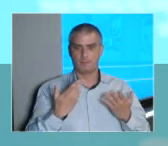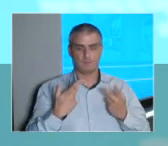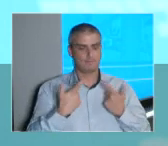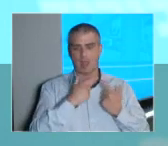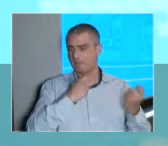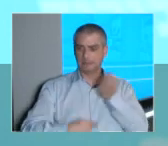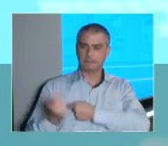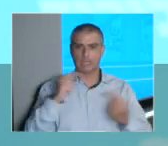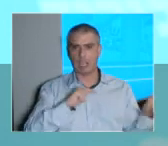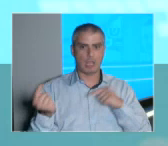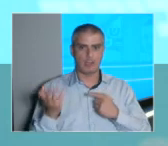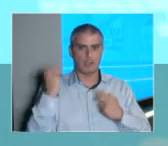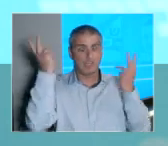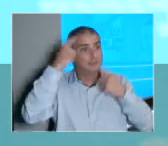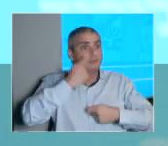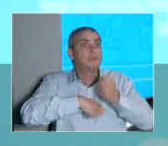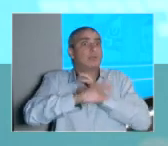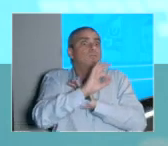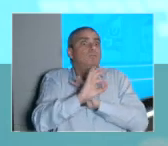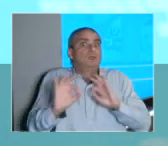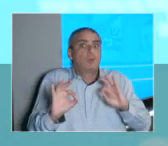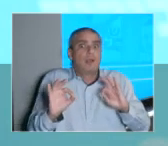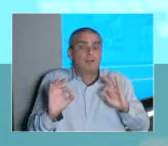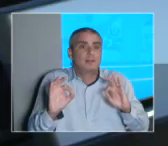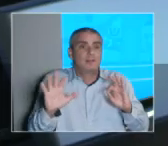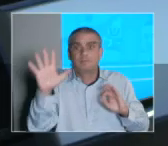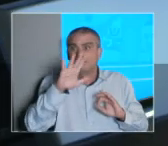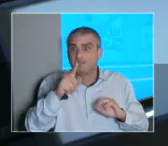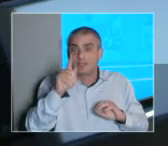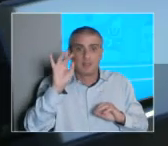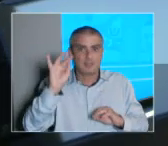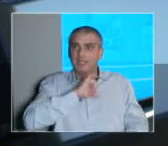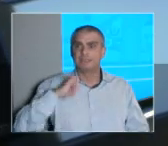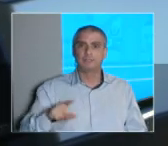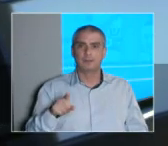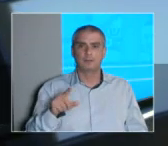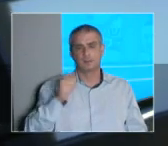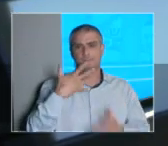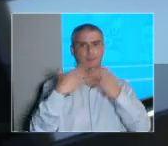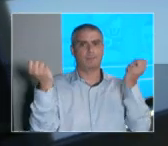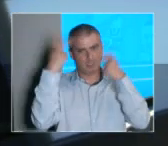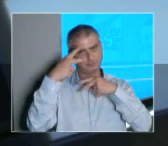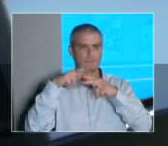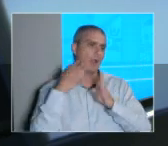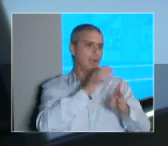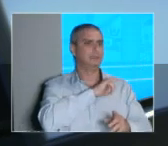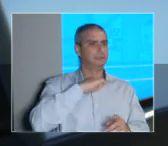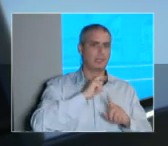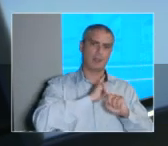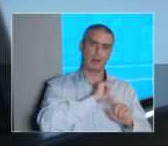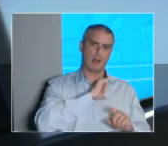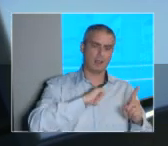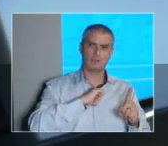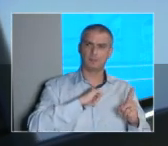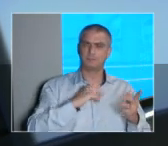מסחר. הייתה לו הסכם סחר מצוין בפסיפי, דווקא נגד סין. אז קודם פרק את ההסכם, הלך לסין לבד, בלי כל ההסכם